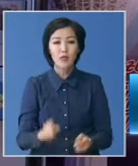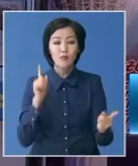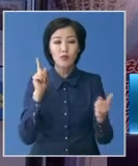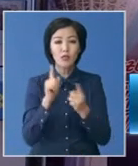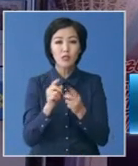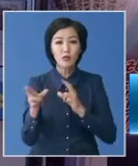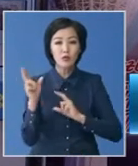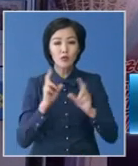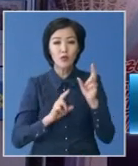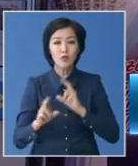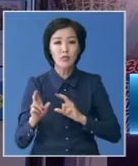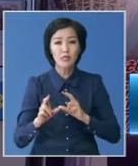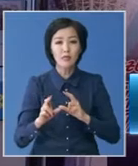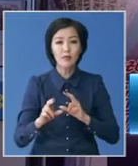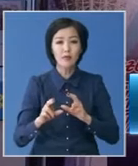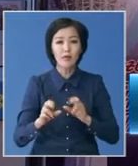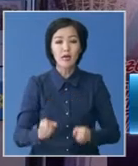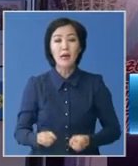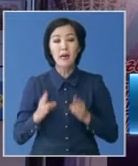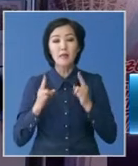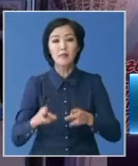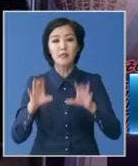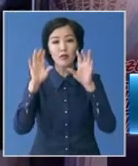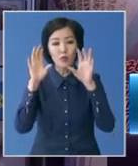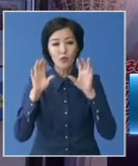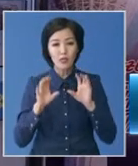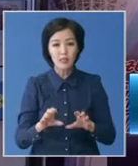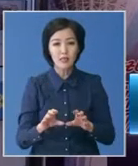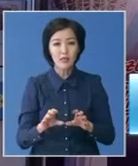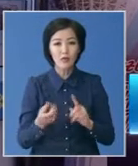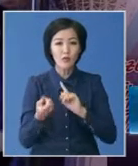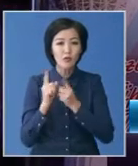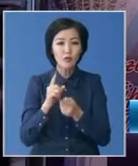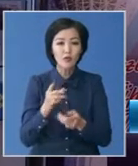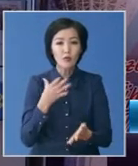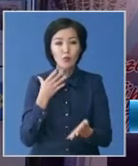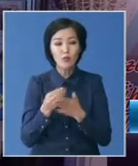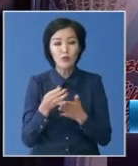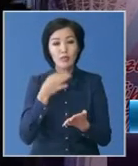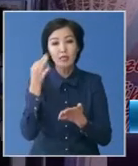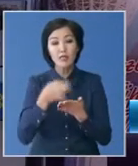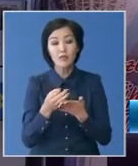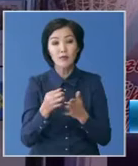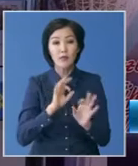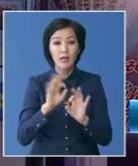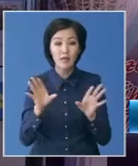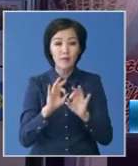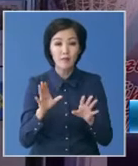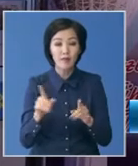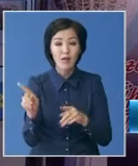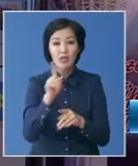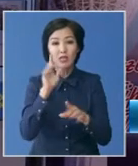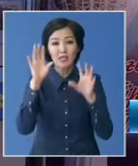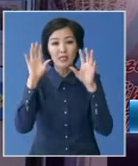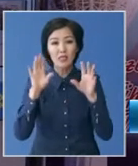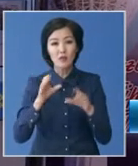мен студенттерге еліміздің қылмыстық кодексіндегі өзгерістер жайында өзімнің тәжірибеммен бөлістім. Менің ойымша, қазіргі жас ұрпақ заң